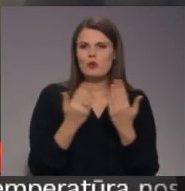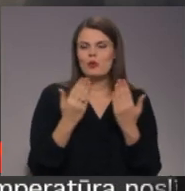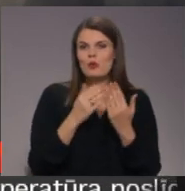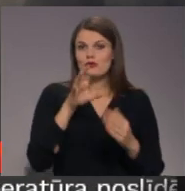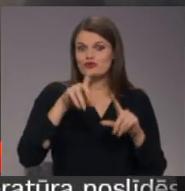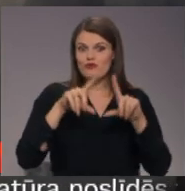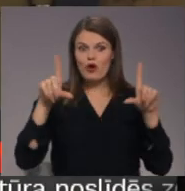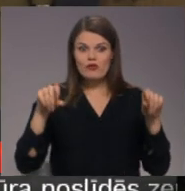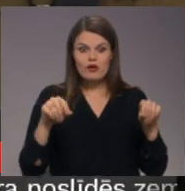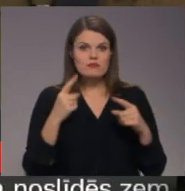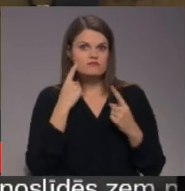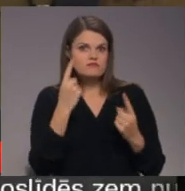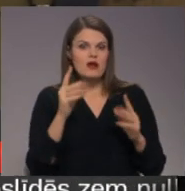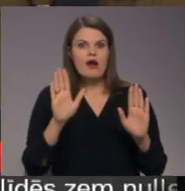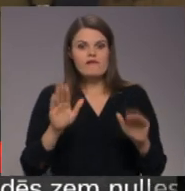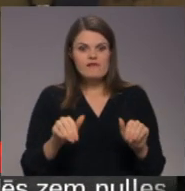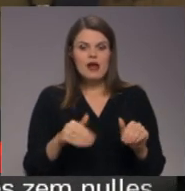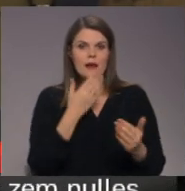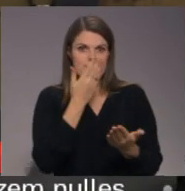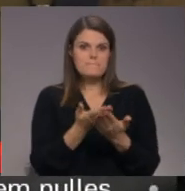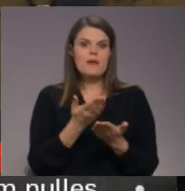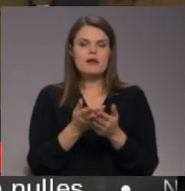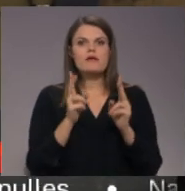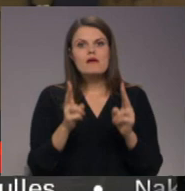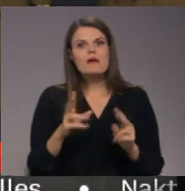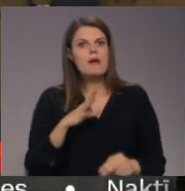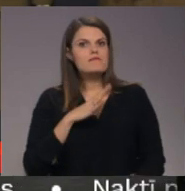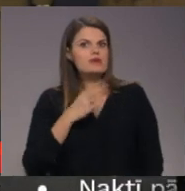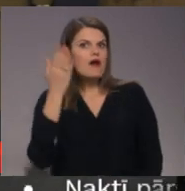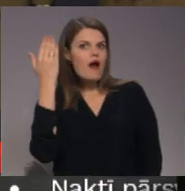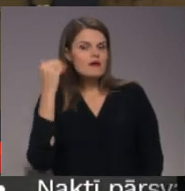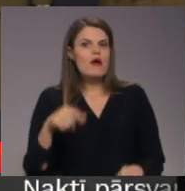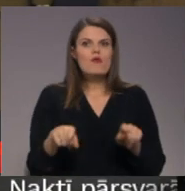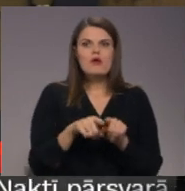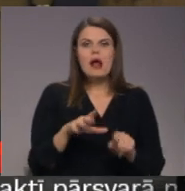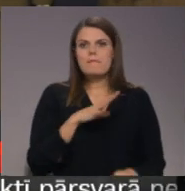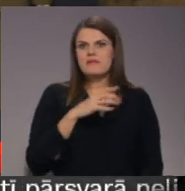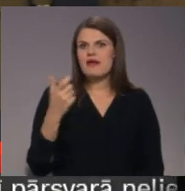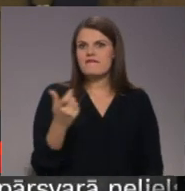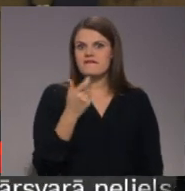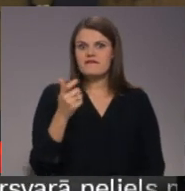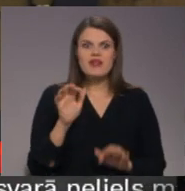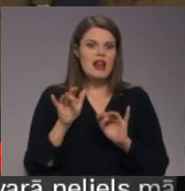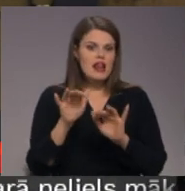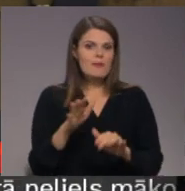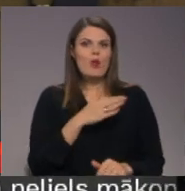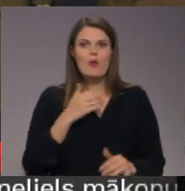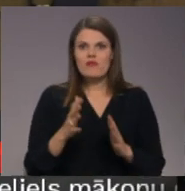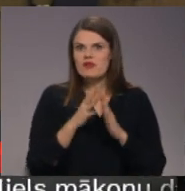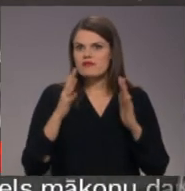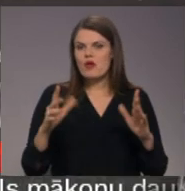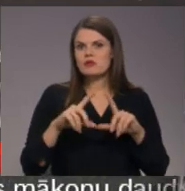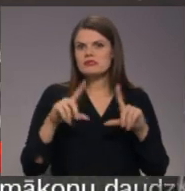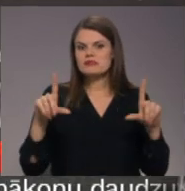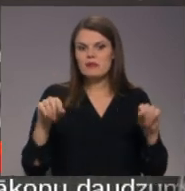varam arī viņas pretstatīt, parādot, kā bija tad un kā ir filmas uzņemšanas laukumā bijis. Tā kā ļoti daudz